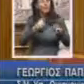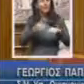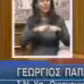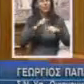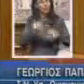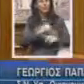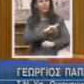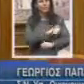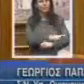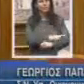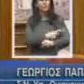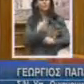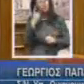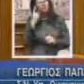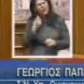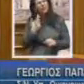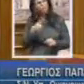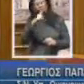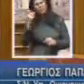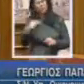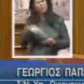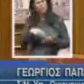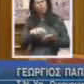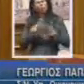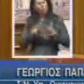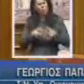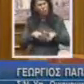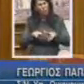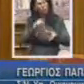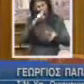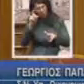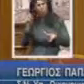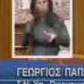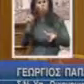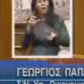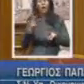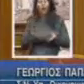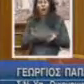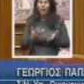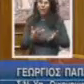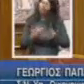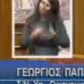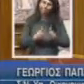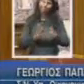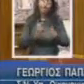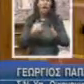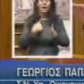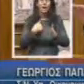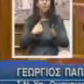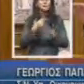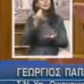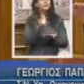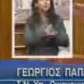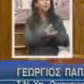Ξέρουμε ότι έχουμε επιλέξει ένα δύσκολο δρόμο. Είναι μια επίπονη διαδρομή. Όμως εμείς την ευθύνη της διακυβέρνησης δεν τη ζητήσαμε ούτε